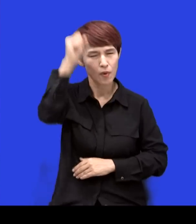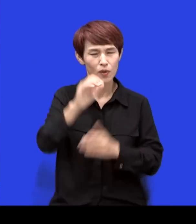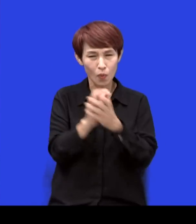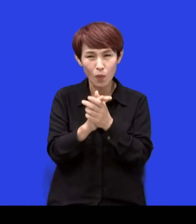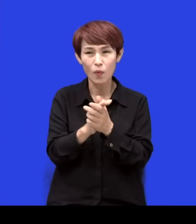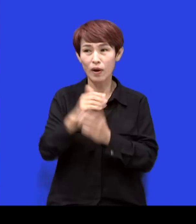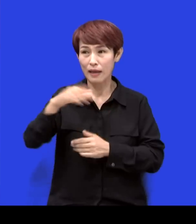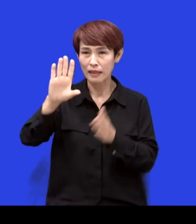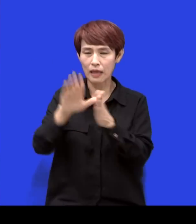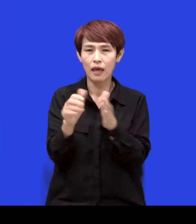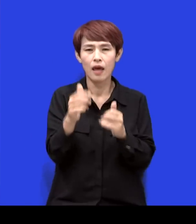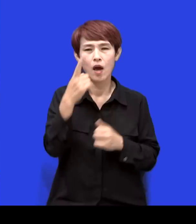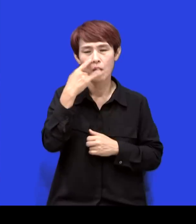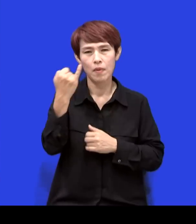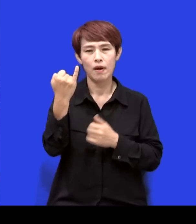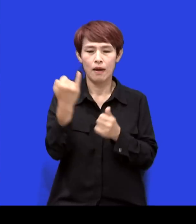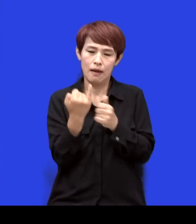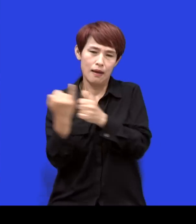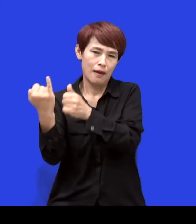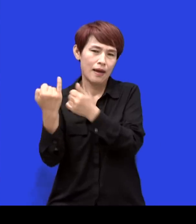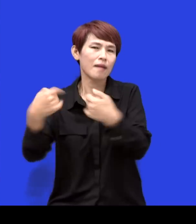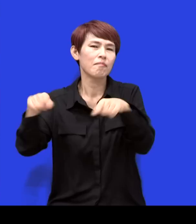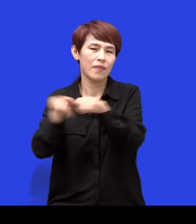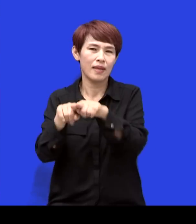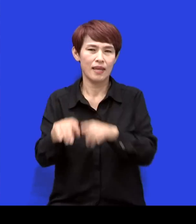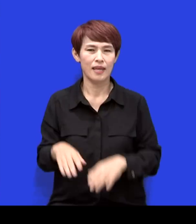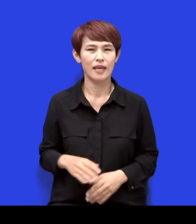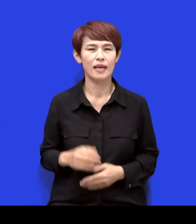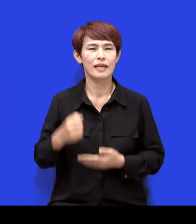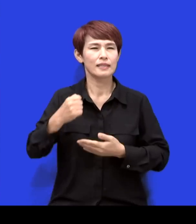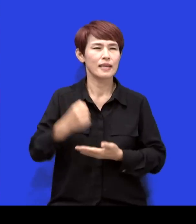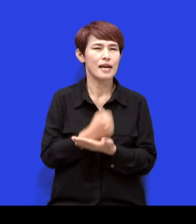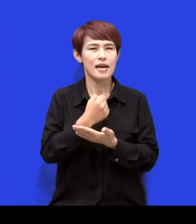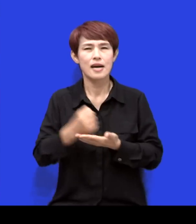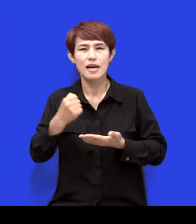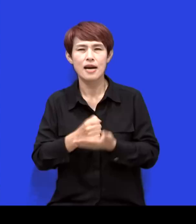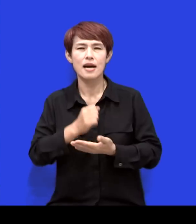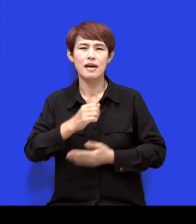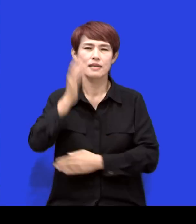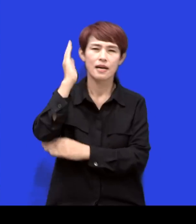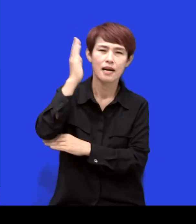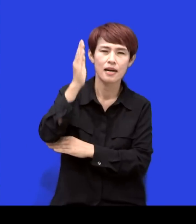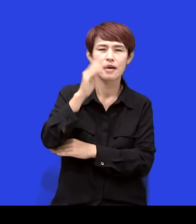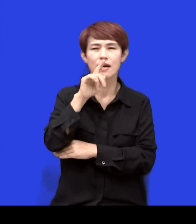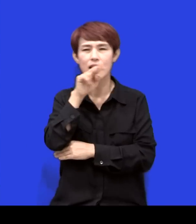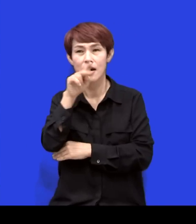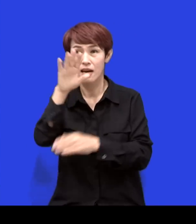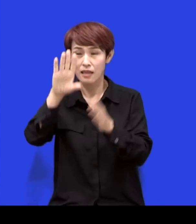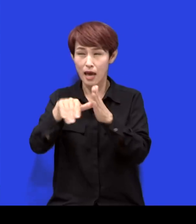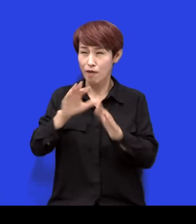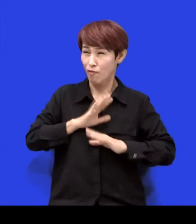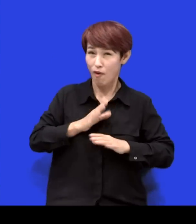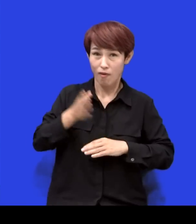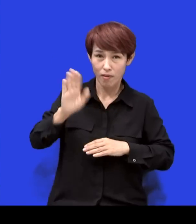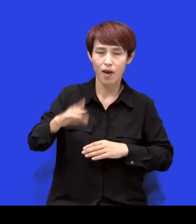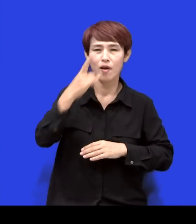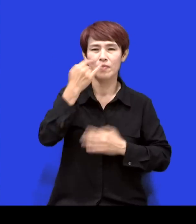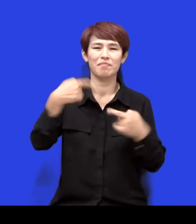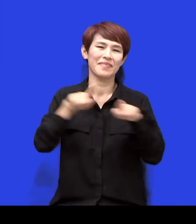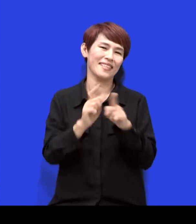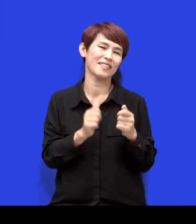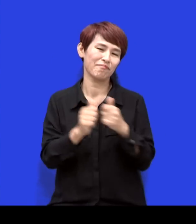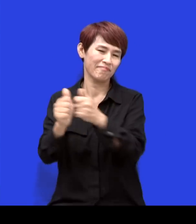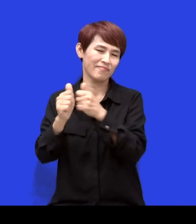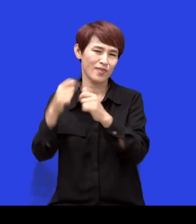막 방언하고 그러잖아요. 예. 저는 막 무서워하고 깜짝 놀라죠. 예, 그렇죠. 그랬던 어린 시절 기억도 있고 네. 저랑 저희가 형제인데